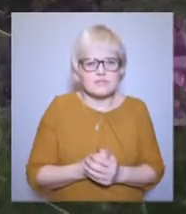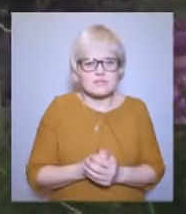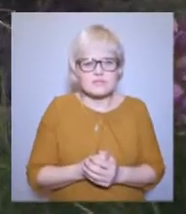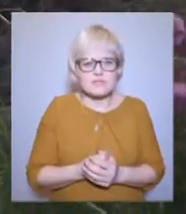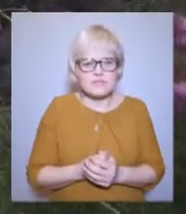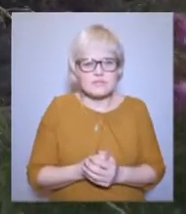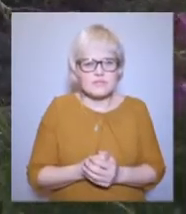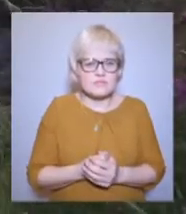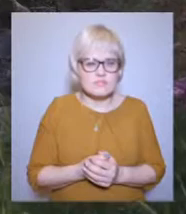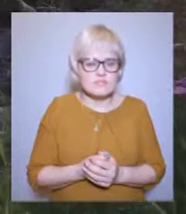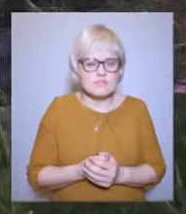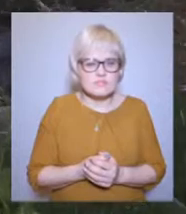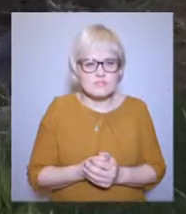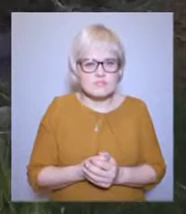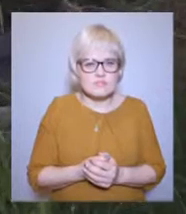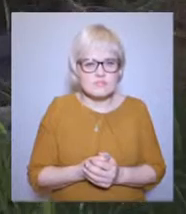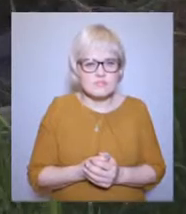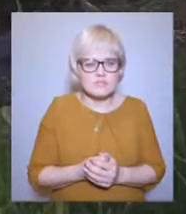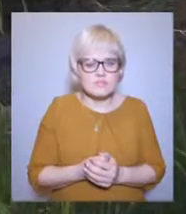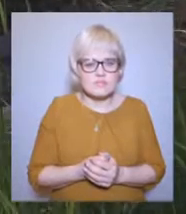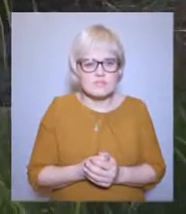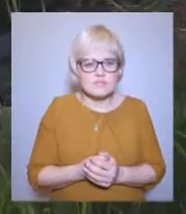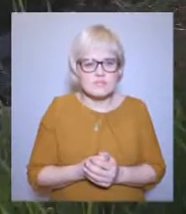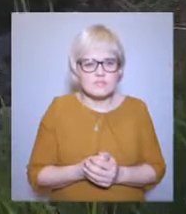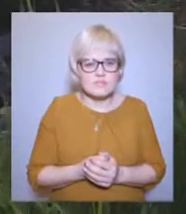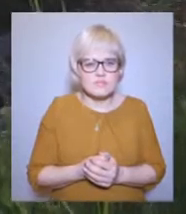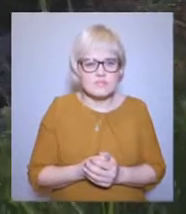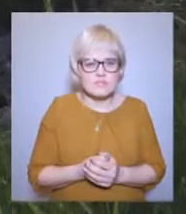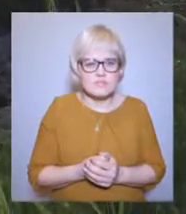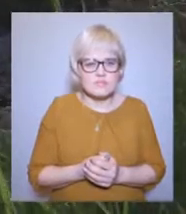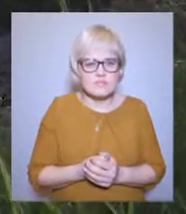гамма полезноископаемых довольно внушительная.